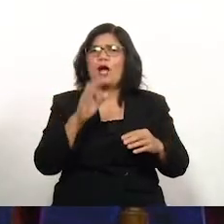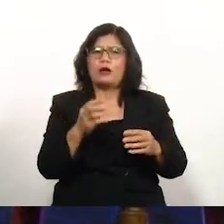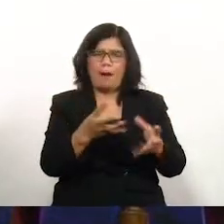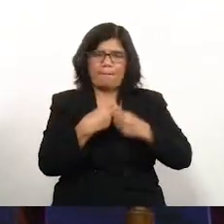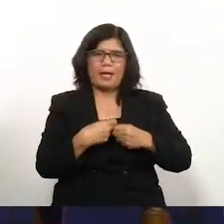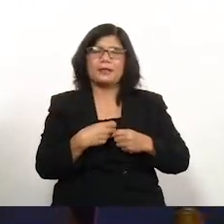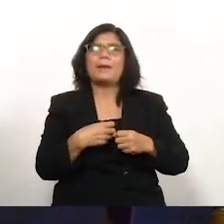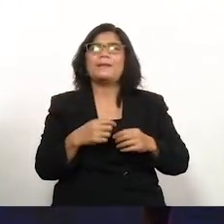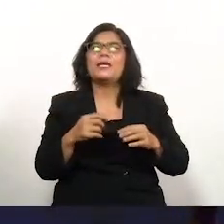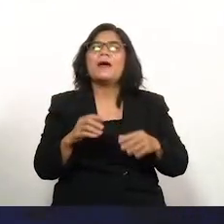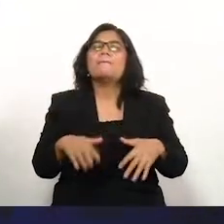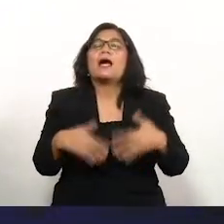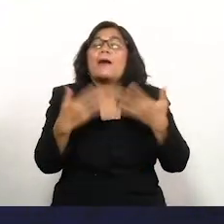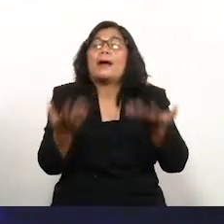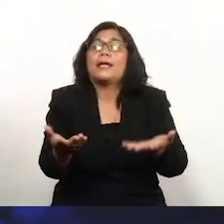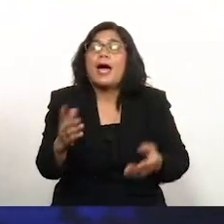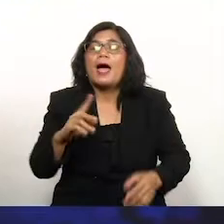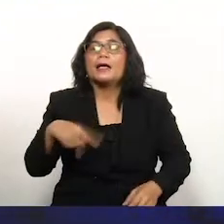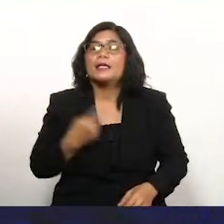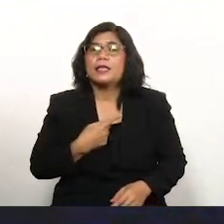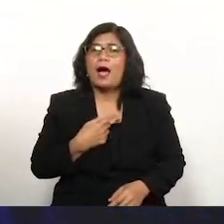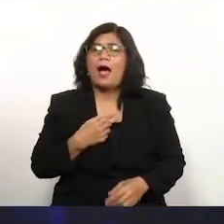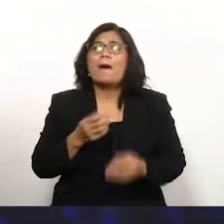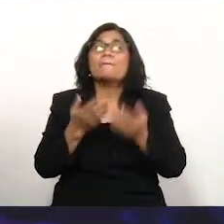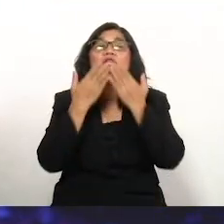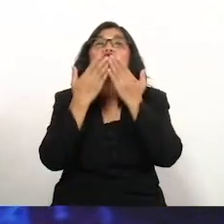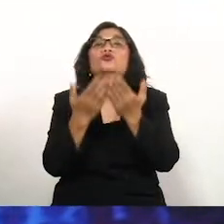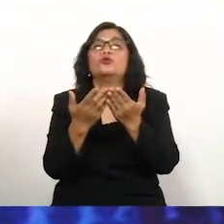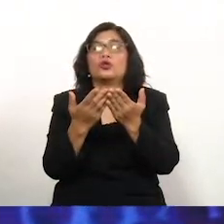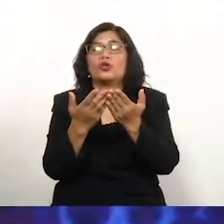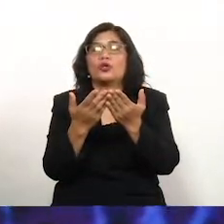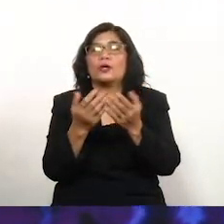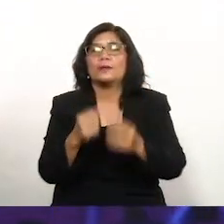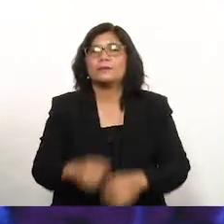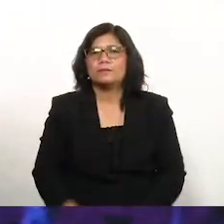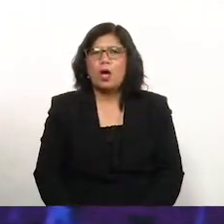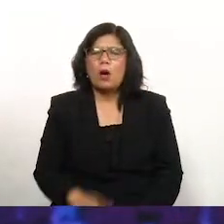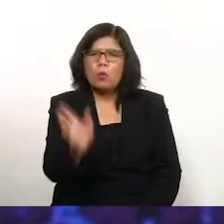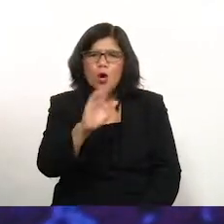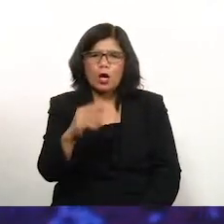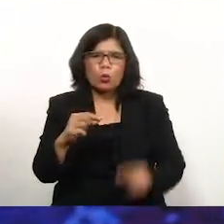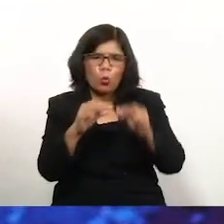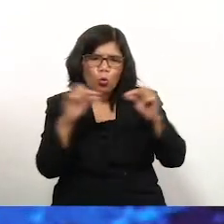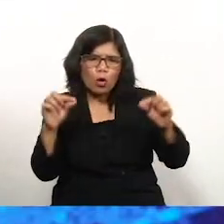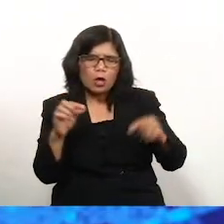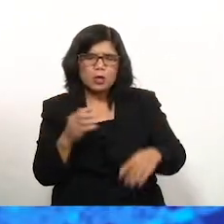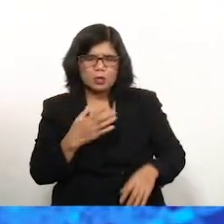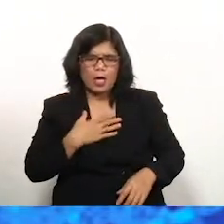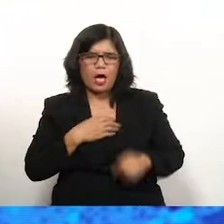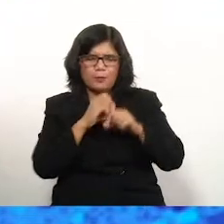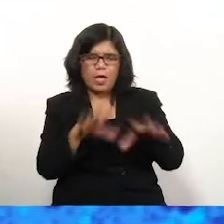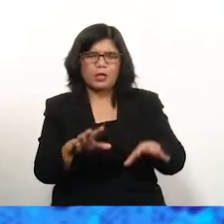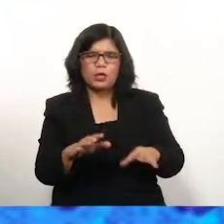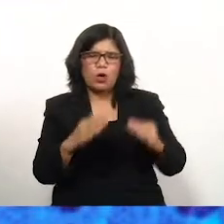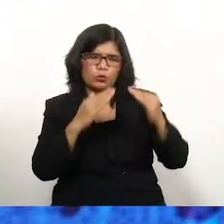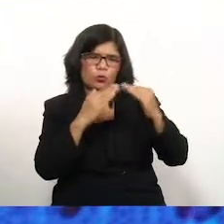segalanya Hai Jadi kita gak bisa bikin aturan Oh saya diberkati kalau saya udah punya tiga mobil punya rumah